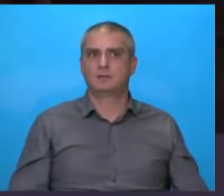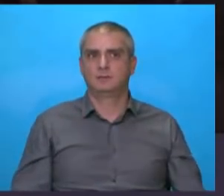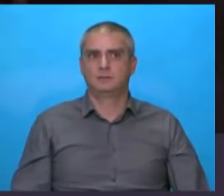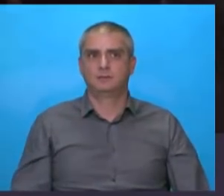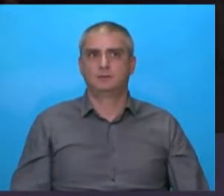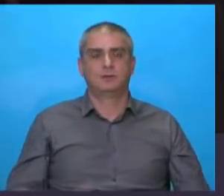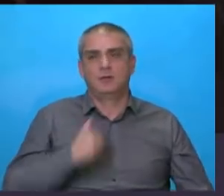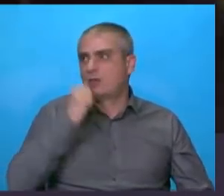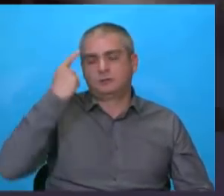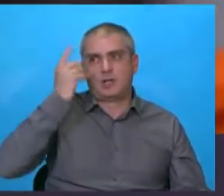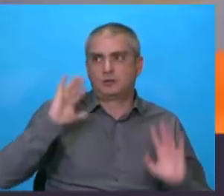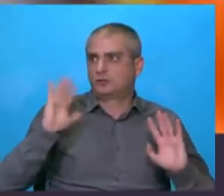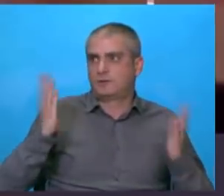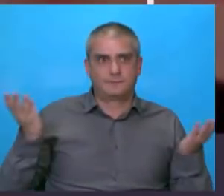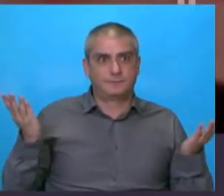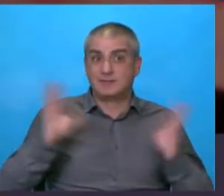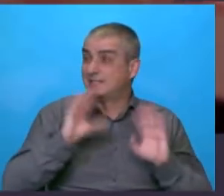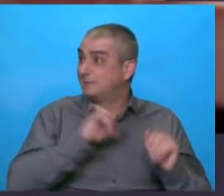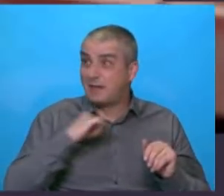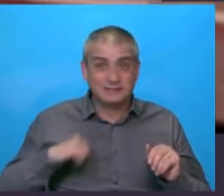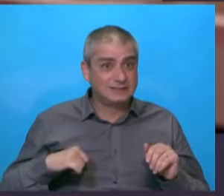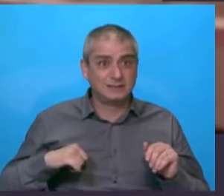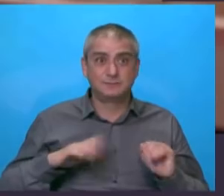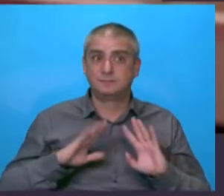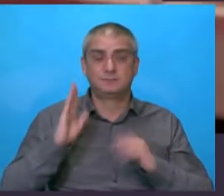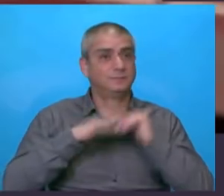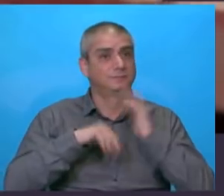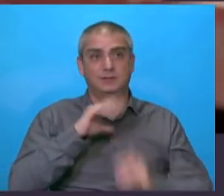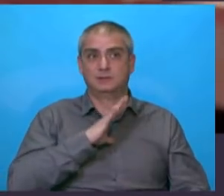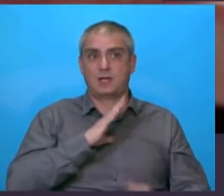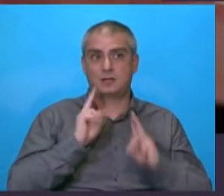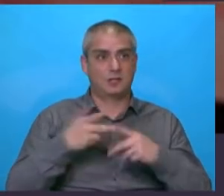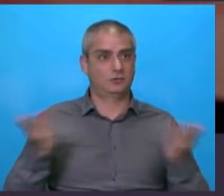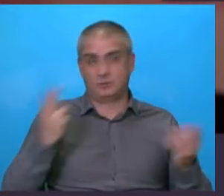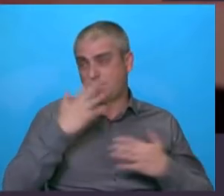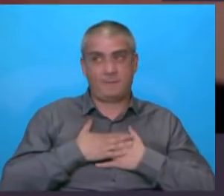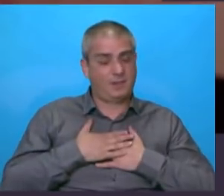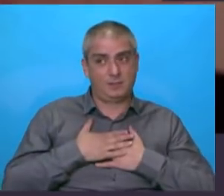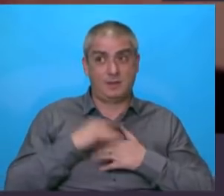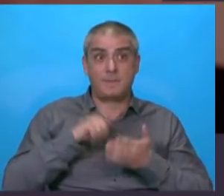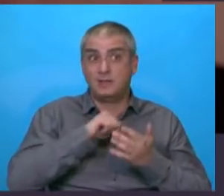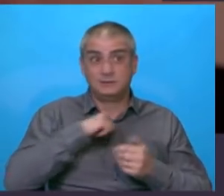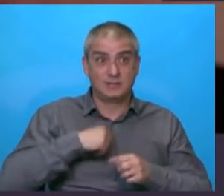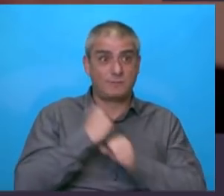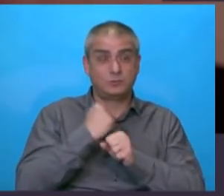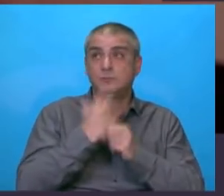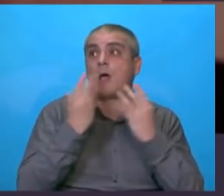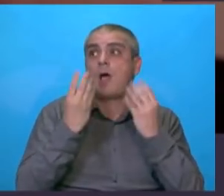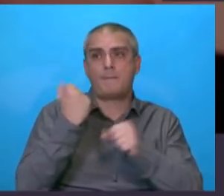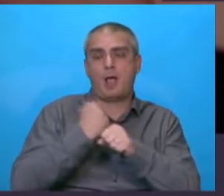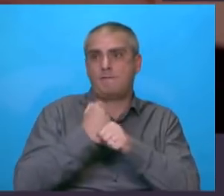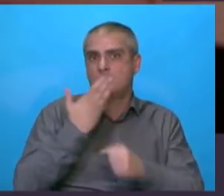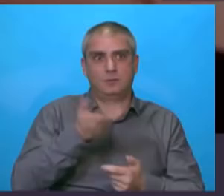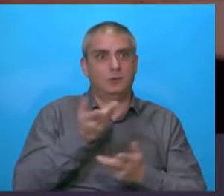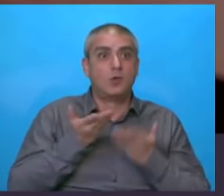לחשוב על זה. בלי הסינים, ענף הבנייה הוא בסכנה מבחינתי. כי הסינים הם באמת עושים המון עבודה, הם באמת תורמים